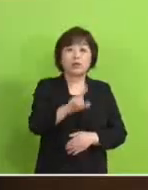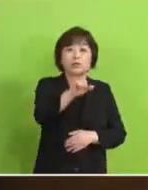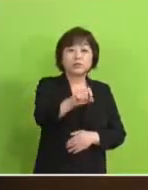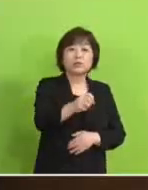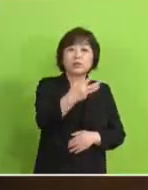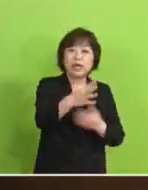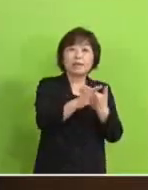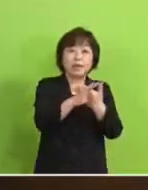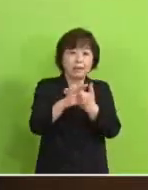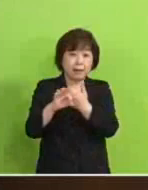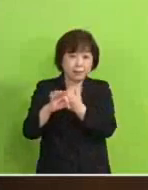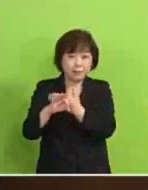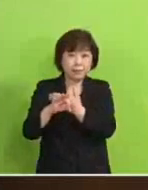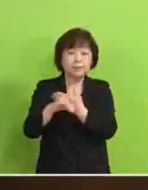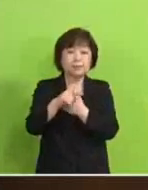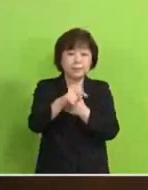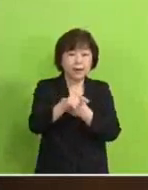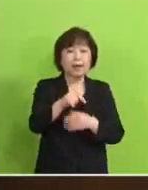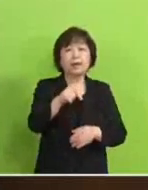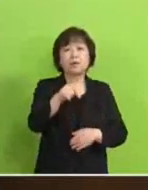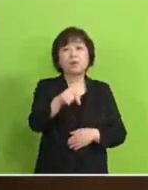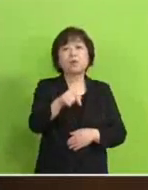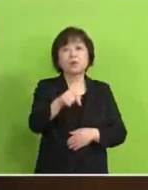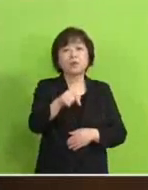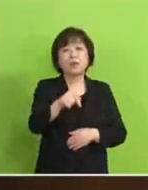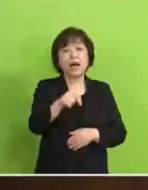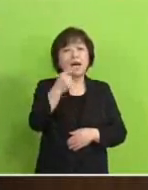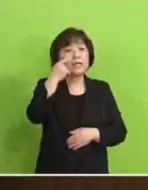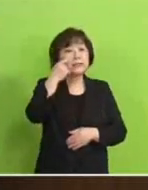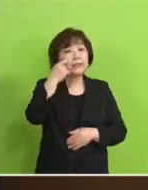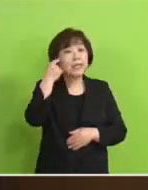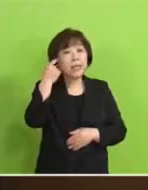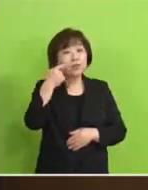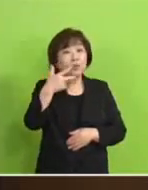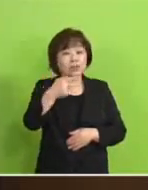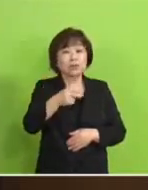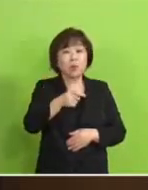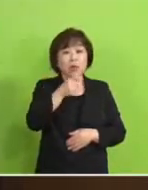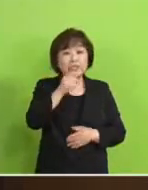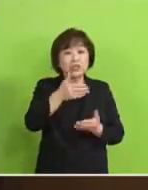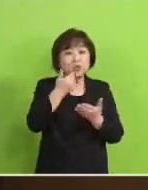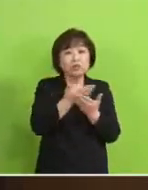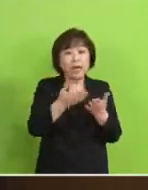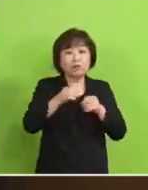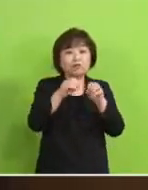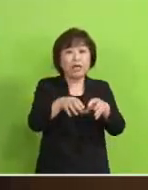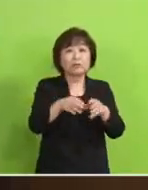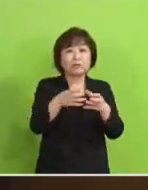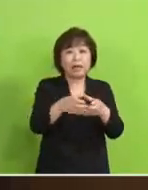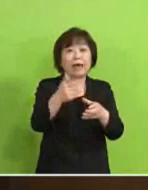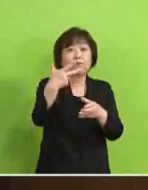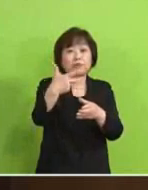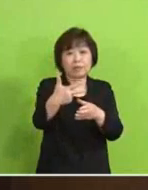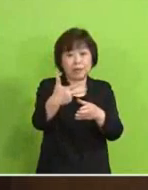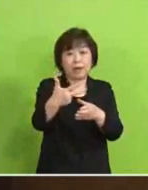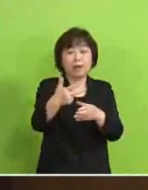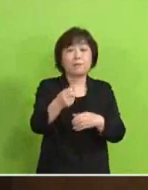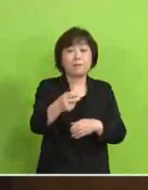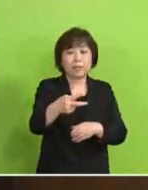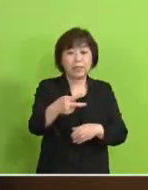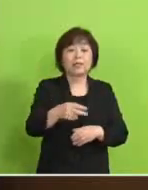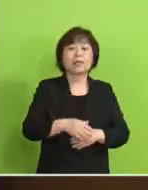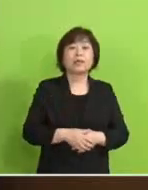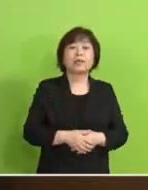13事例が、これには西条市の飲食店クラスター7、そ